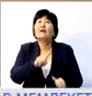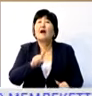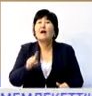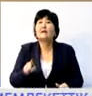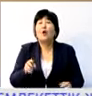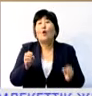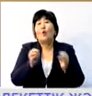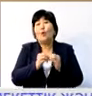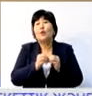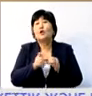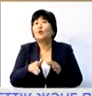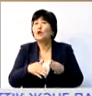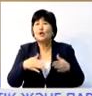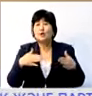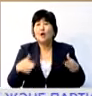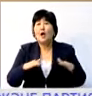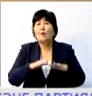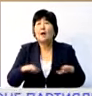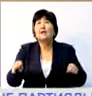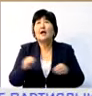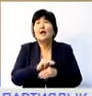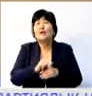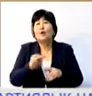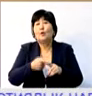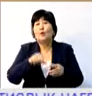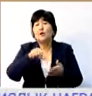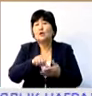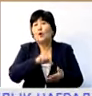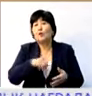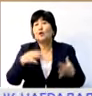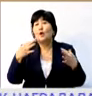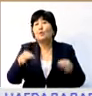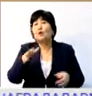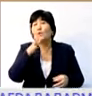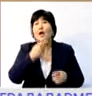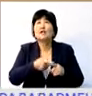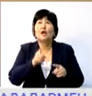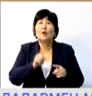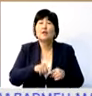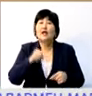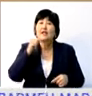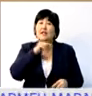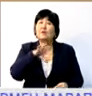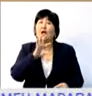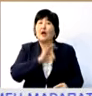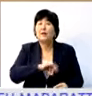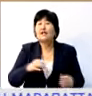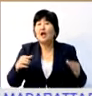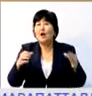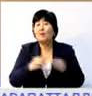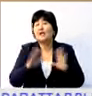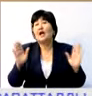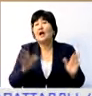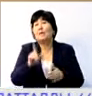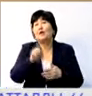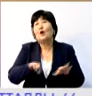әрқайсының оннан да жоғары бала тәрбиелеп, оның арасында өздерінің бос уақыттарын осындай тиімді пайдаланып, бірігіп, ән салып